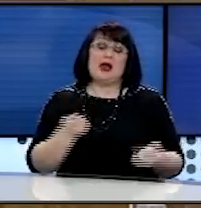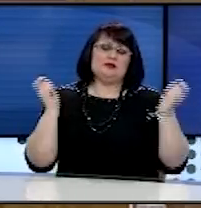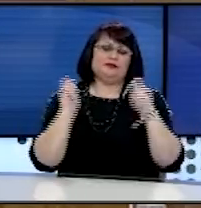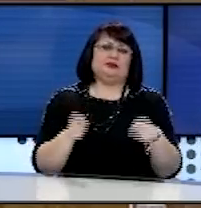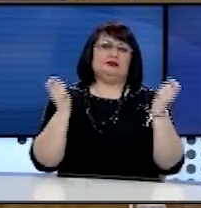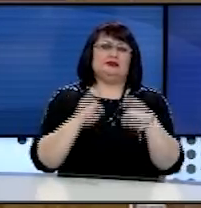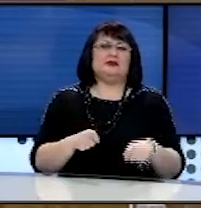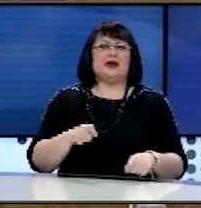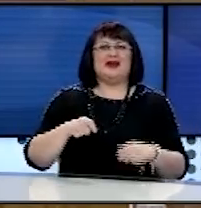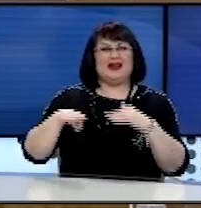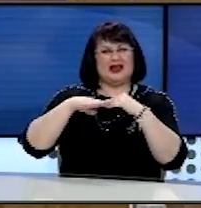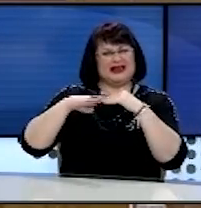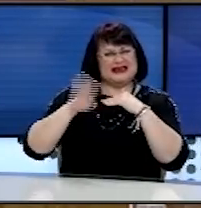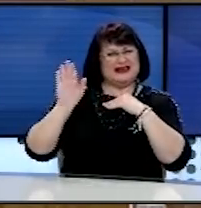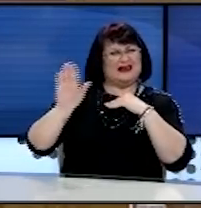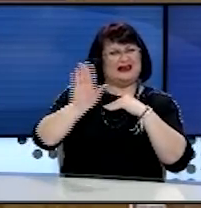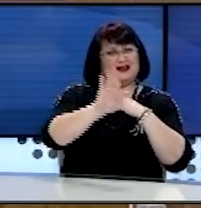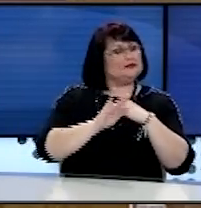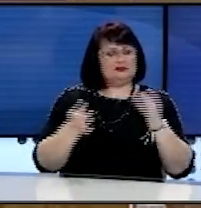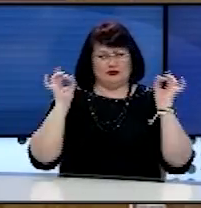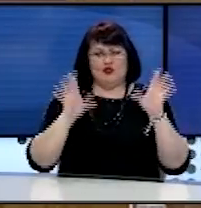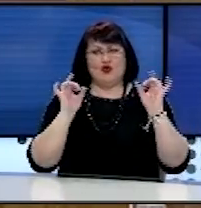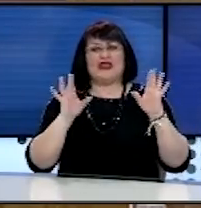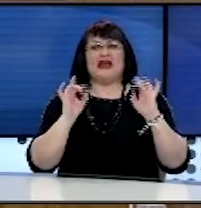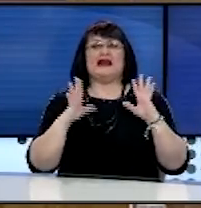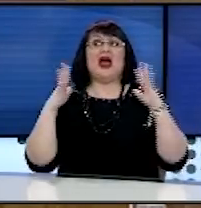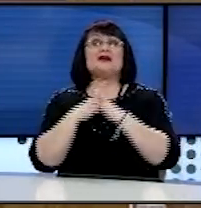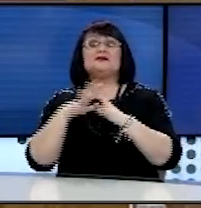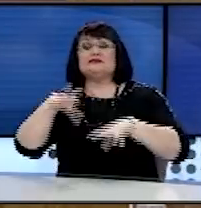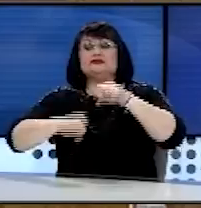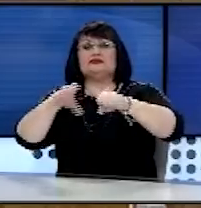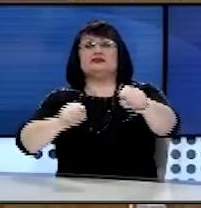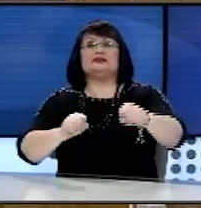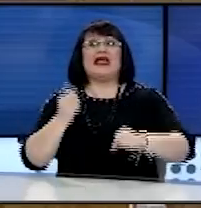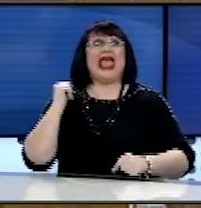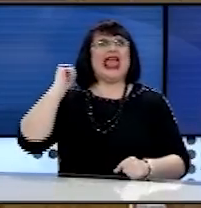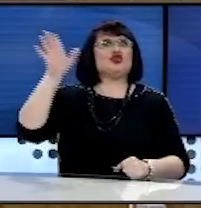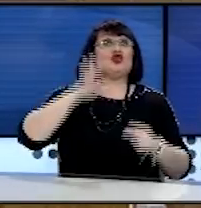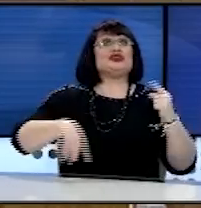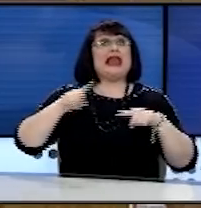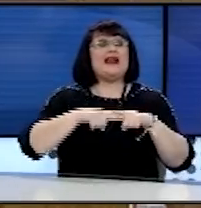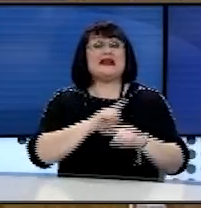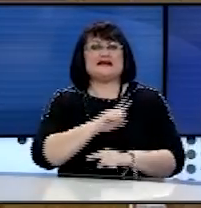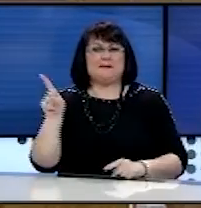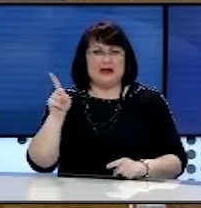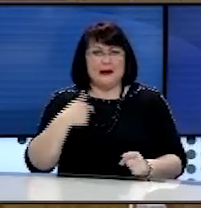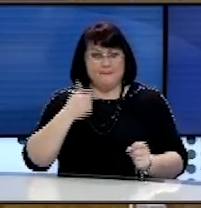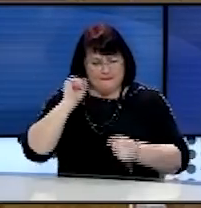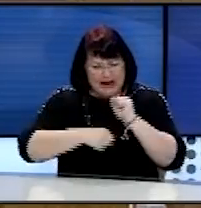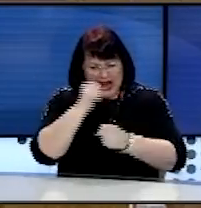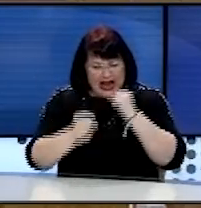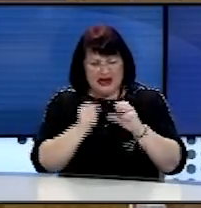σε χώρες που συνορεύουν με αυτήν ή σε άλλες ιμπεριαλιστικές αποστολές εκτός συνόρων. Να δυναμώσει πάλι